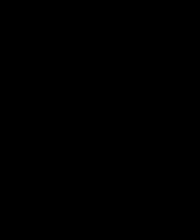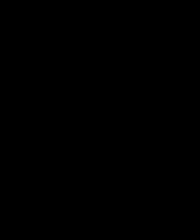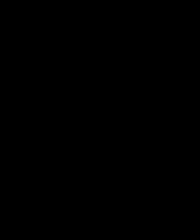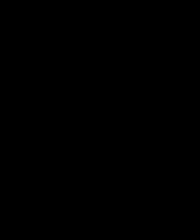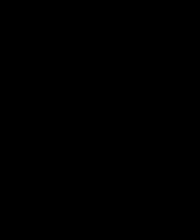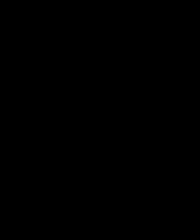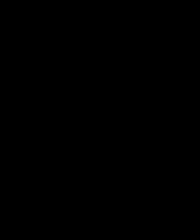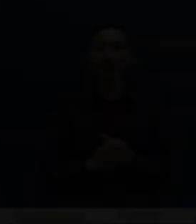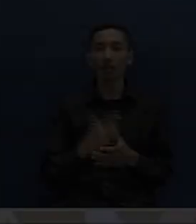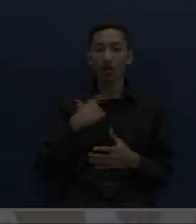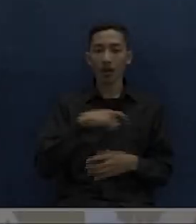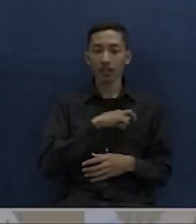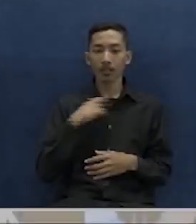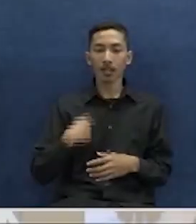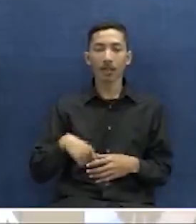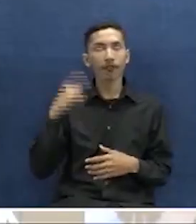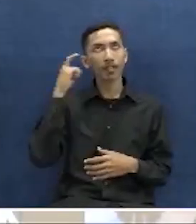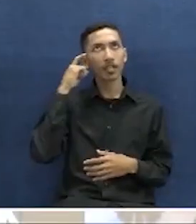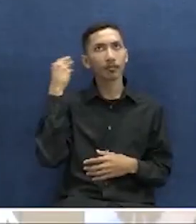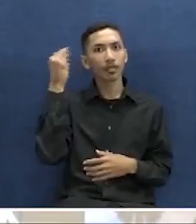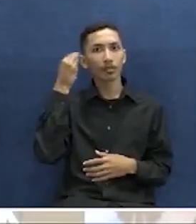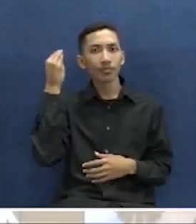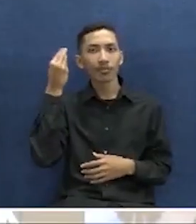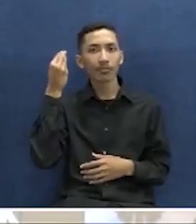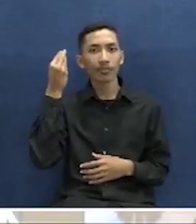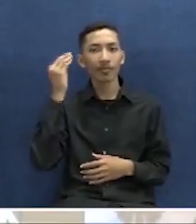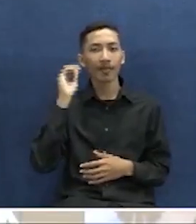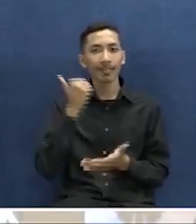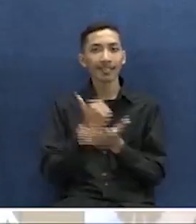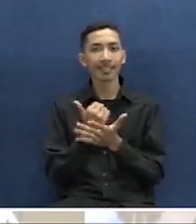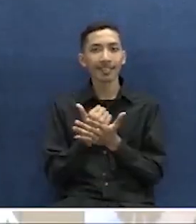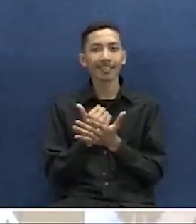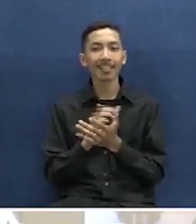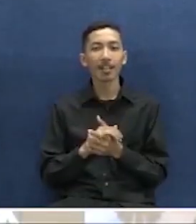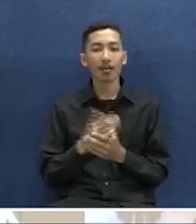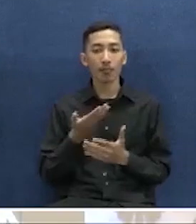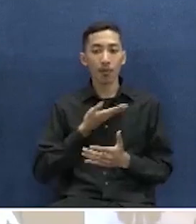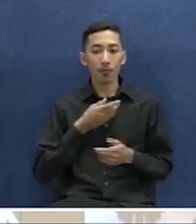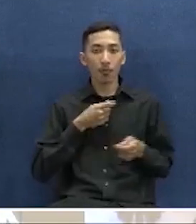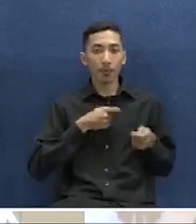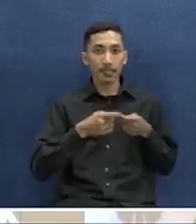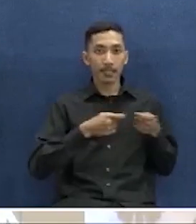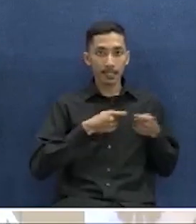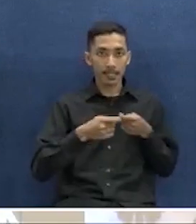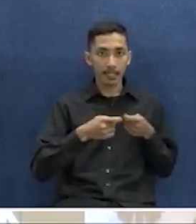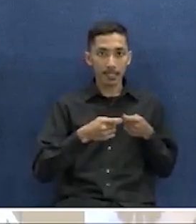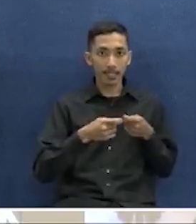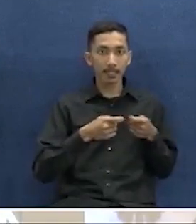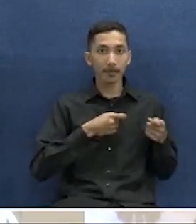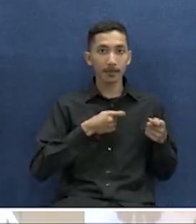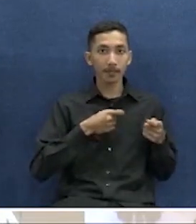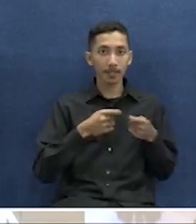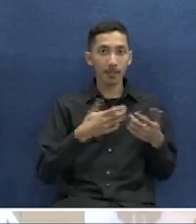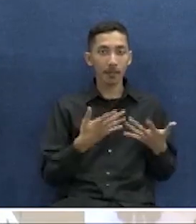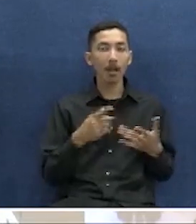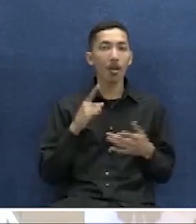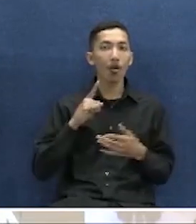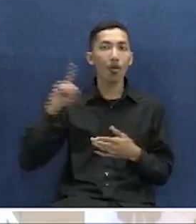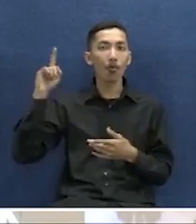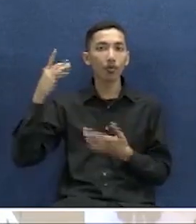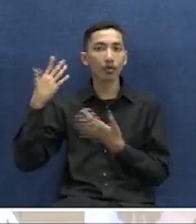Hai karena seperti tadi ya sesuatu kita bisniskan bisnis yang tidak akan rugi Allah janjikan